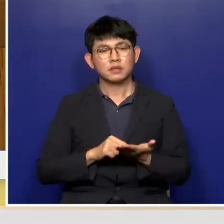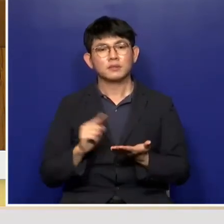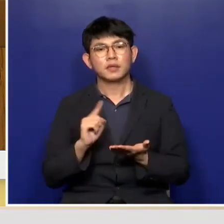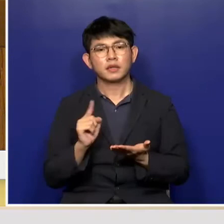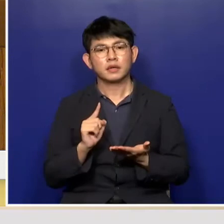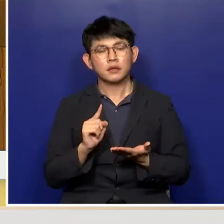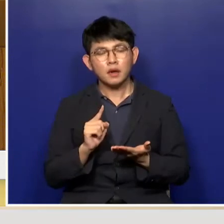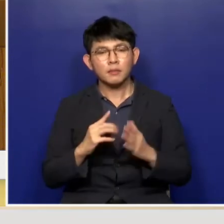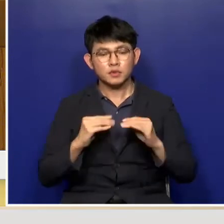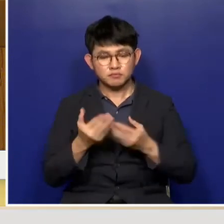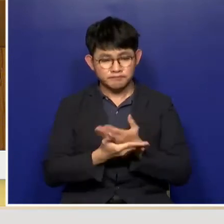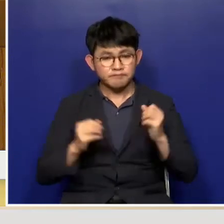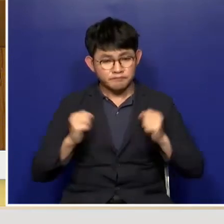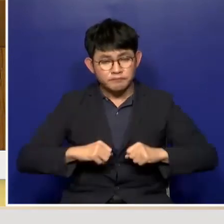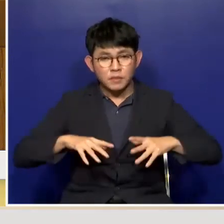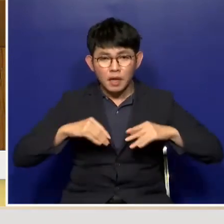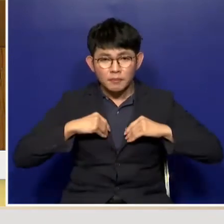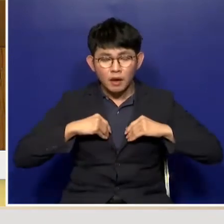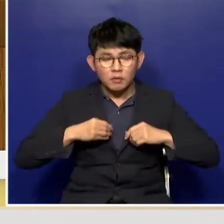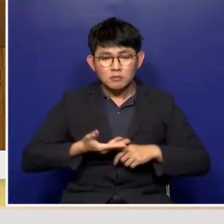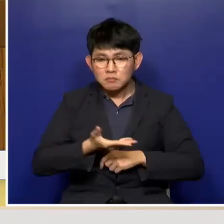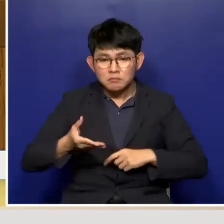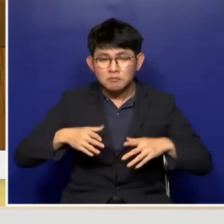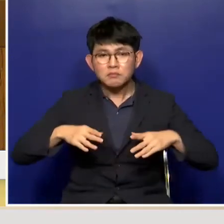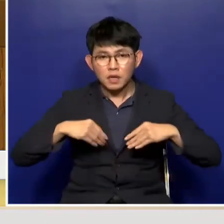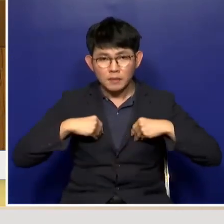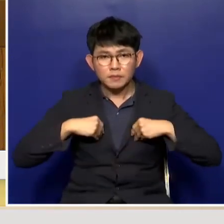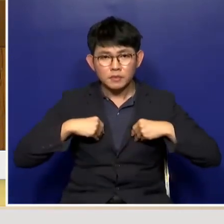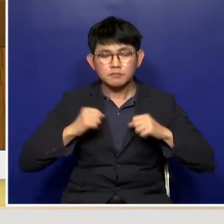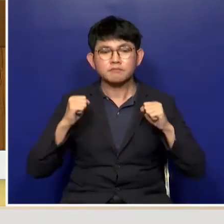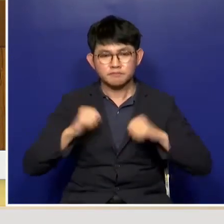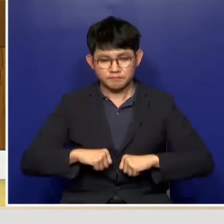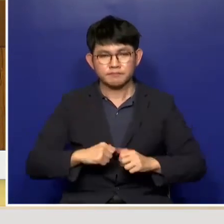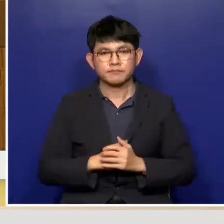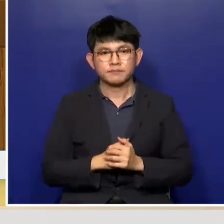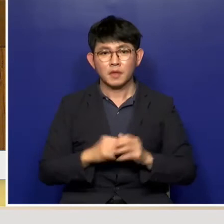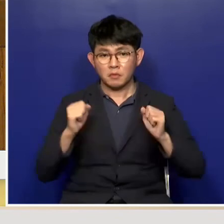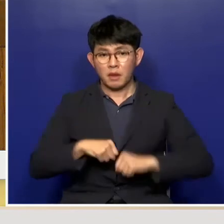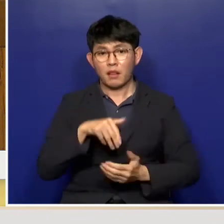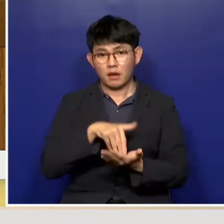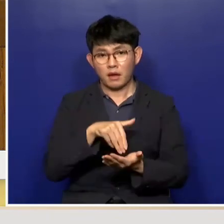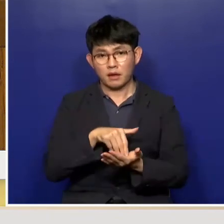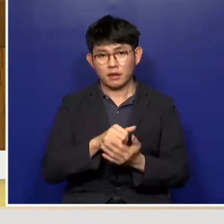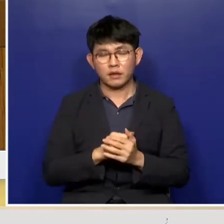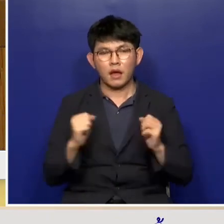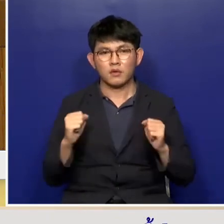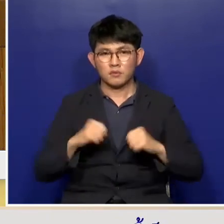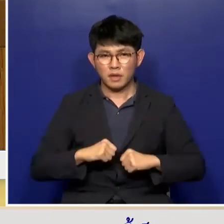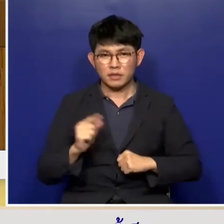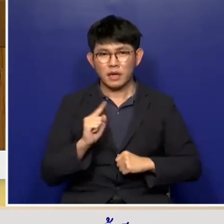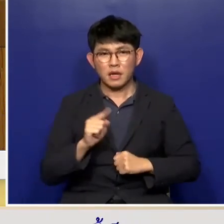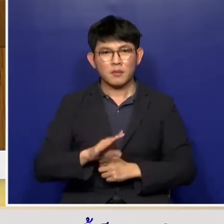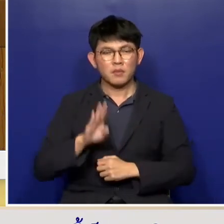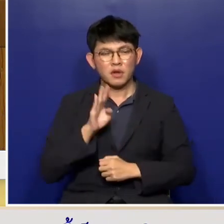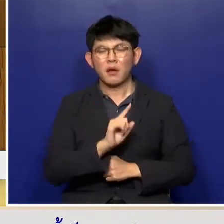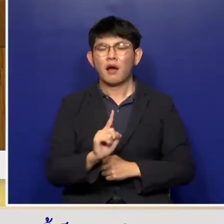ทเดชอบมั้ย่ worthy nh้บก็อนุกบติ อนุกบินymptการนะครับ ปห oft ไปให้ให้บิษ